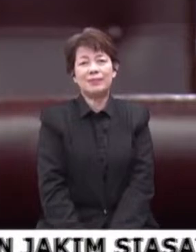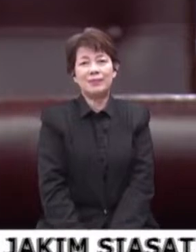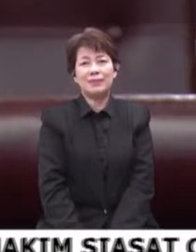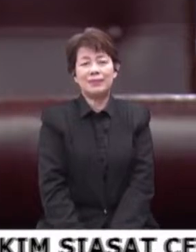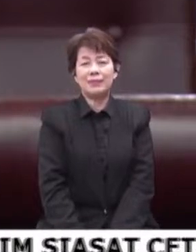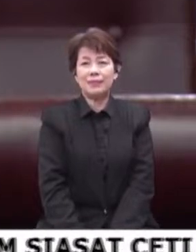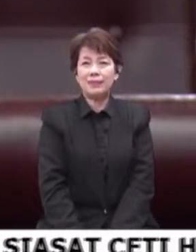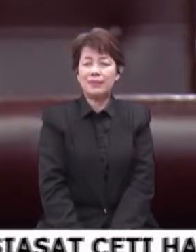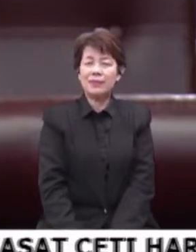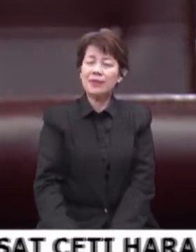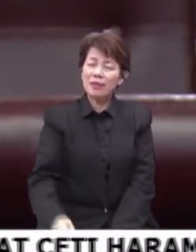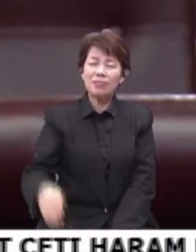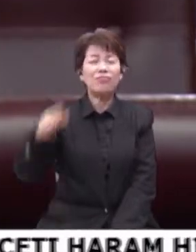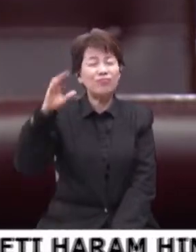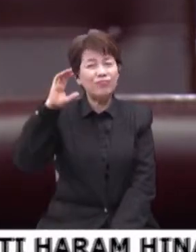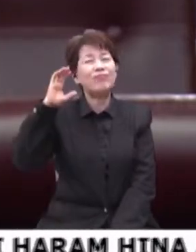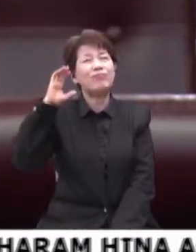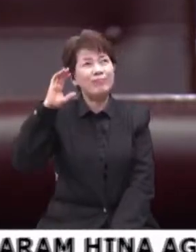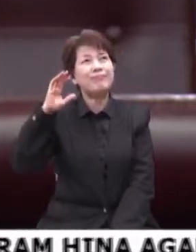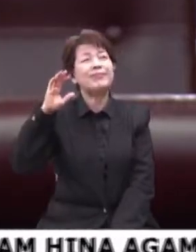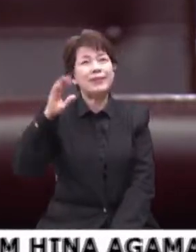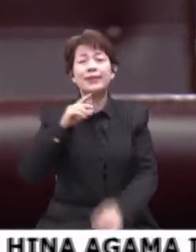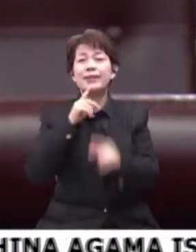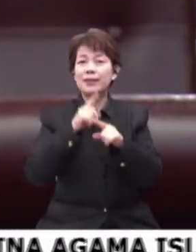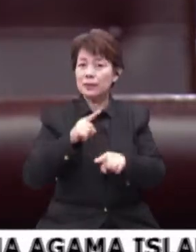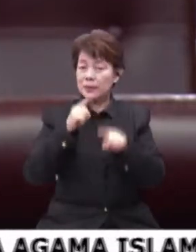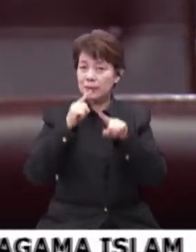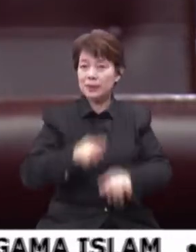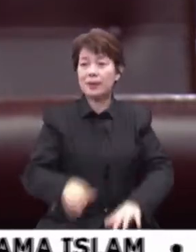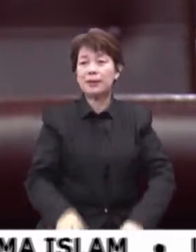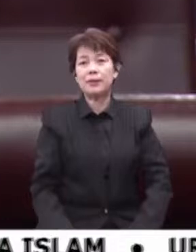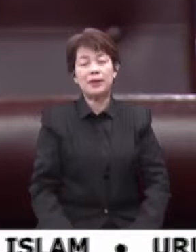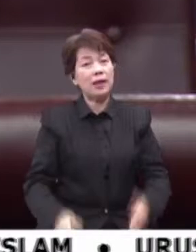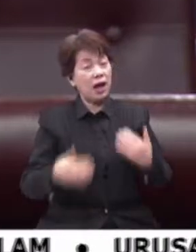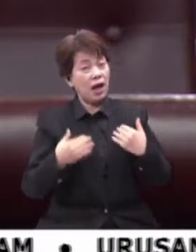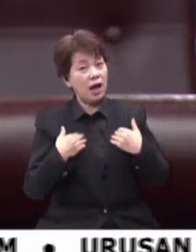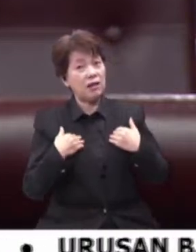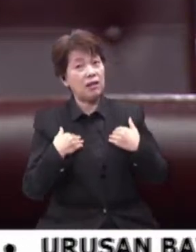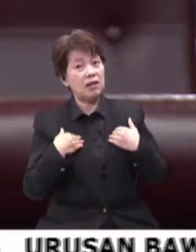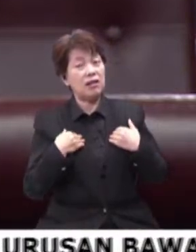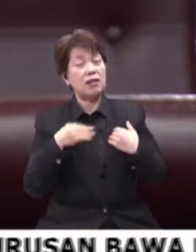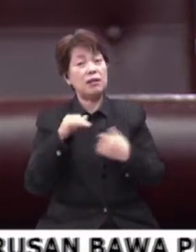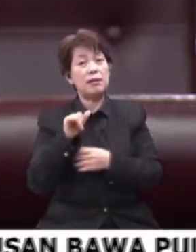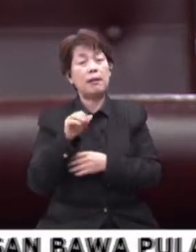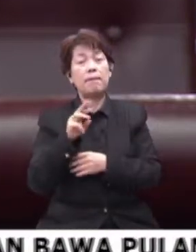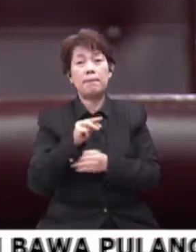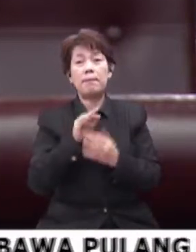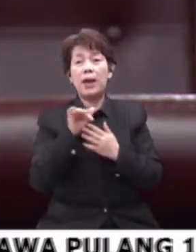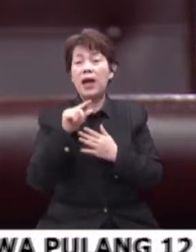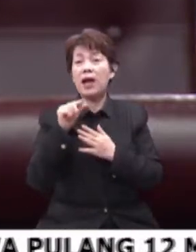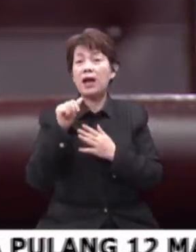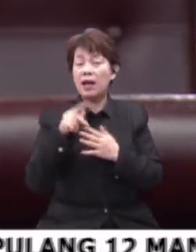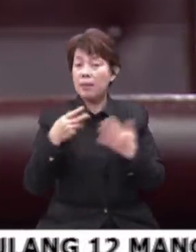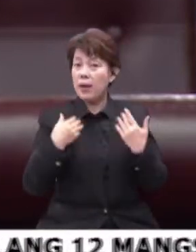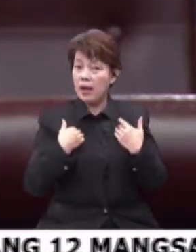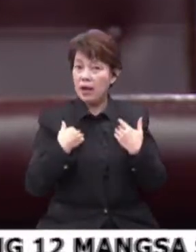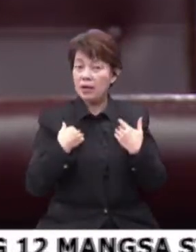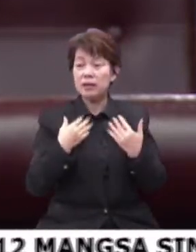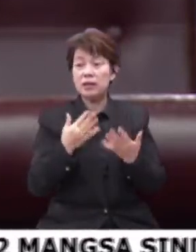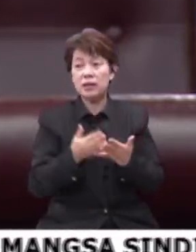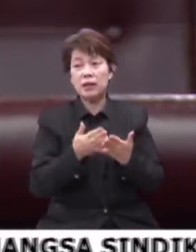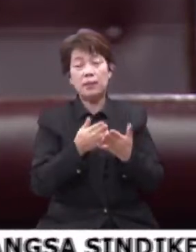betul dengan jawaban Saya tidak Betul mbak itulah kita ada my gap dan di situ ada pH yang akan